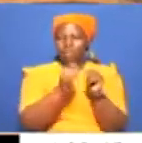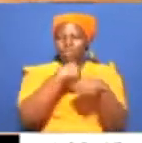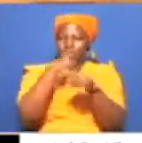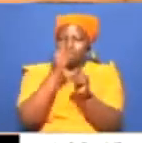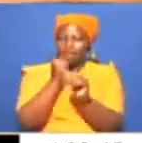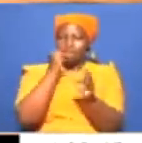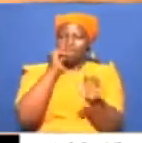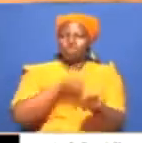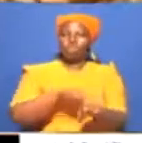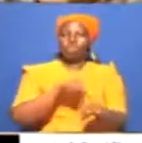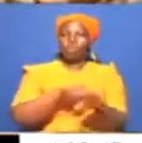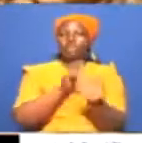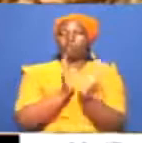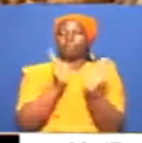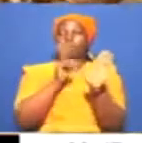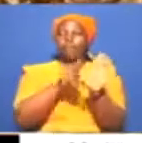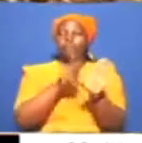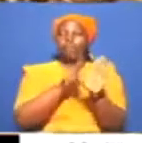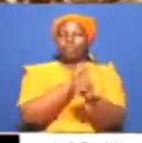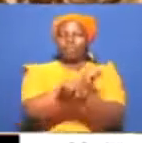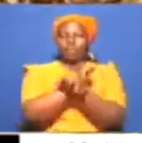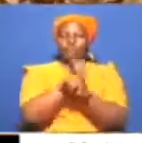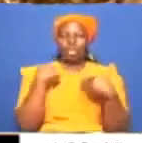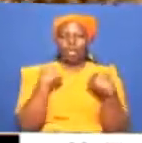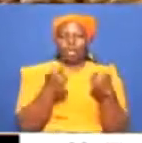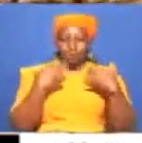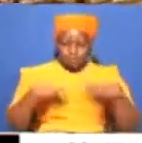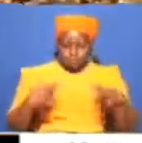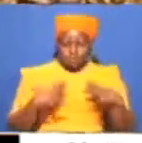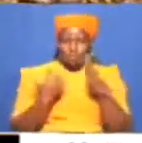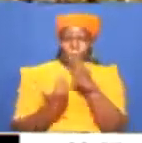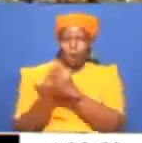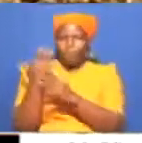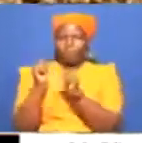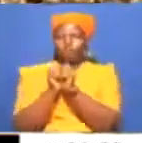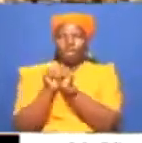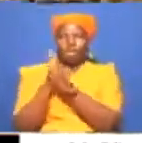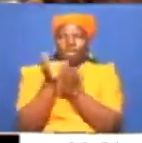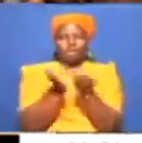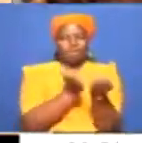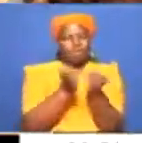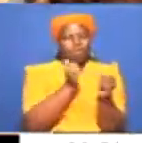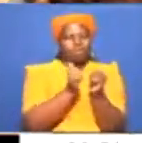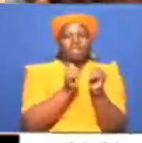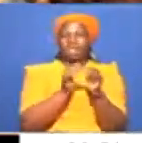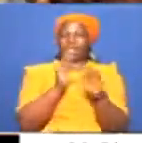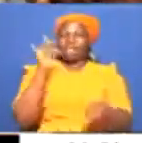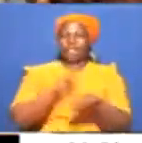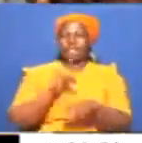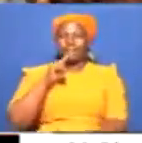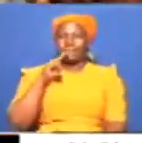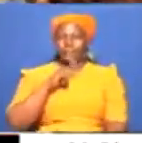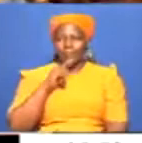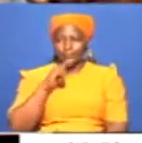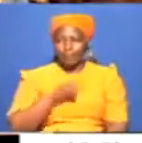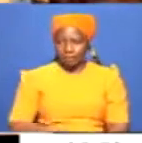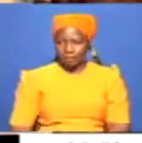participation to safeguard the residents' health, crops and businesses, which have been greatly affected. Na biashara inaendelea